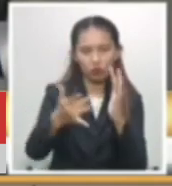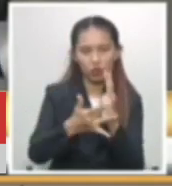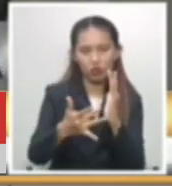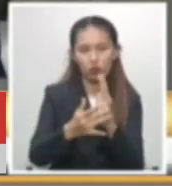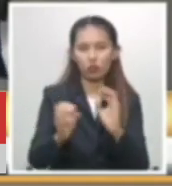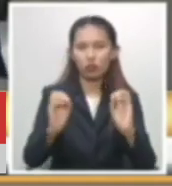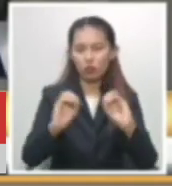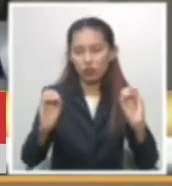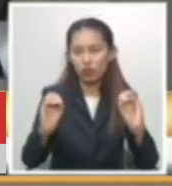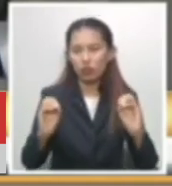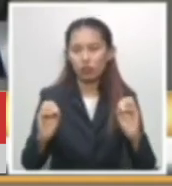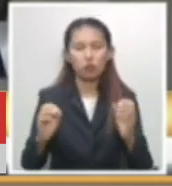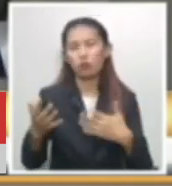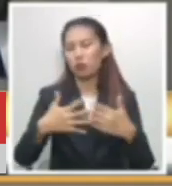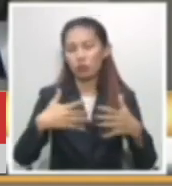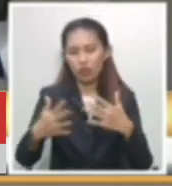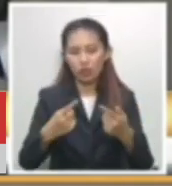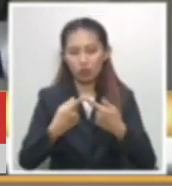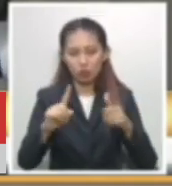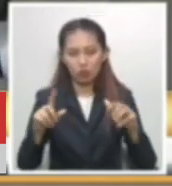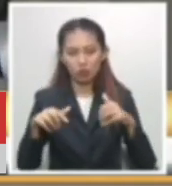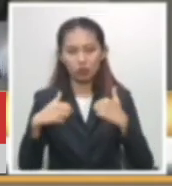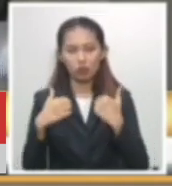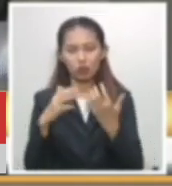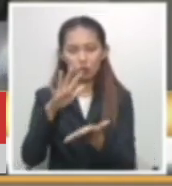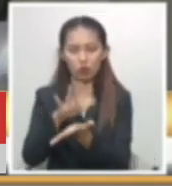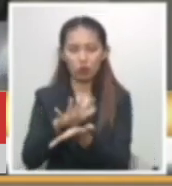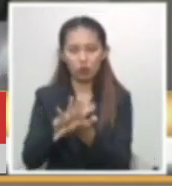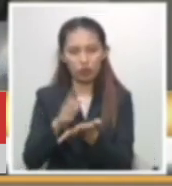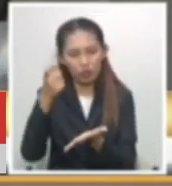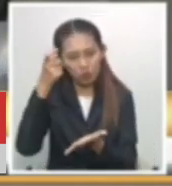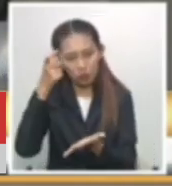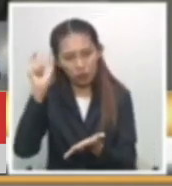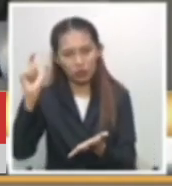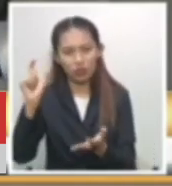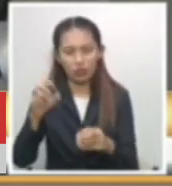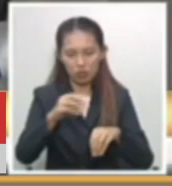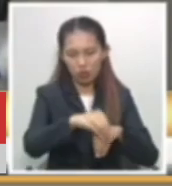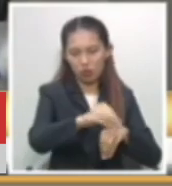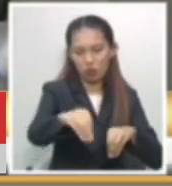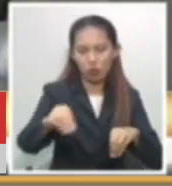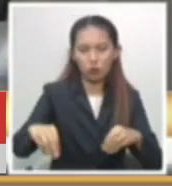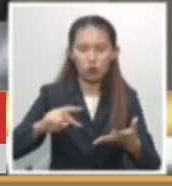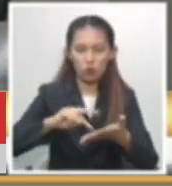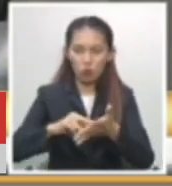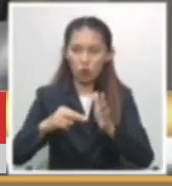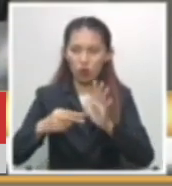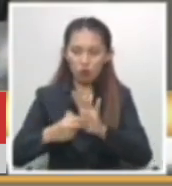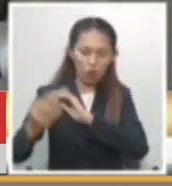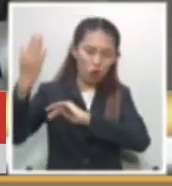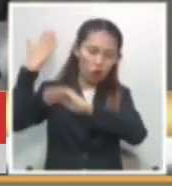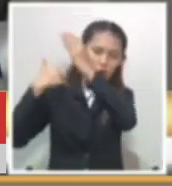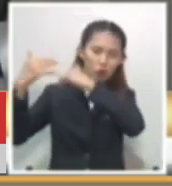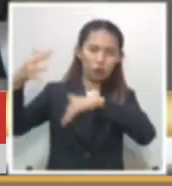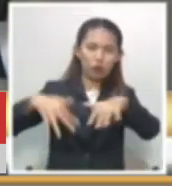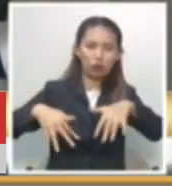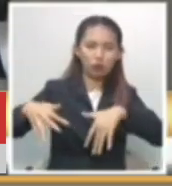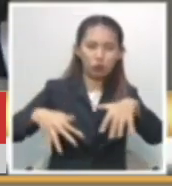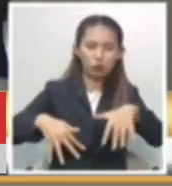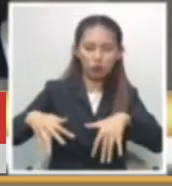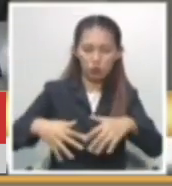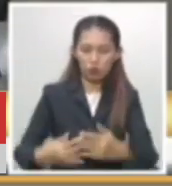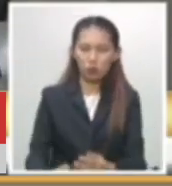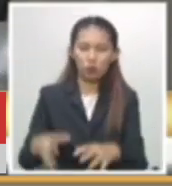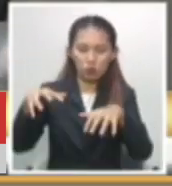มไม่ว่าแต่ว่าโรงเรียนขนาดเล็กคือประวัติศาสตร์ของชาวบ้านเขาเข้าไปตั้งหมู่บ้านต้องมีวัดมีโร